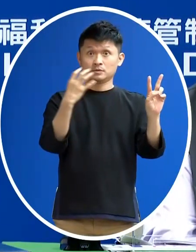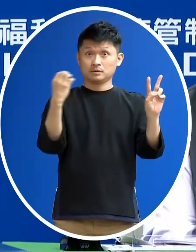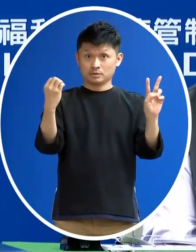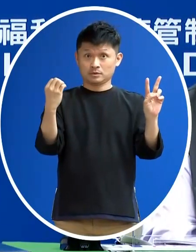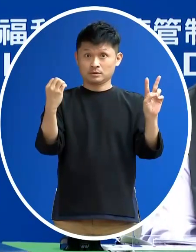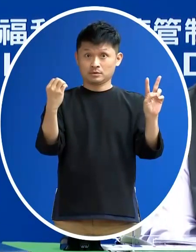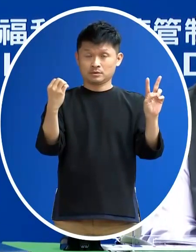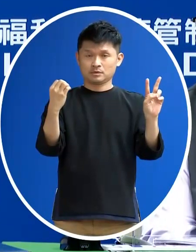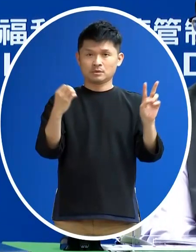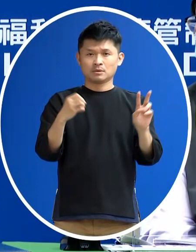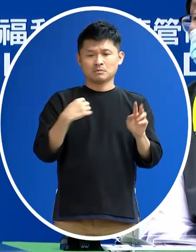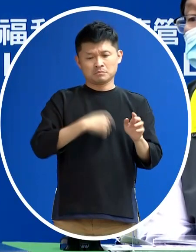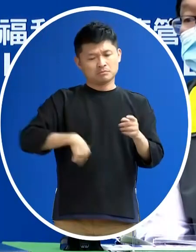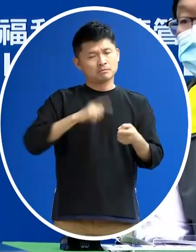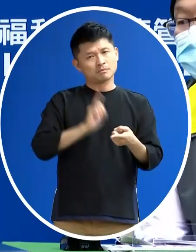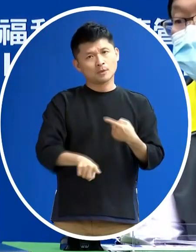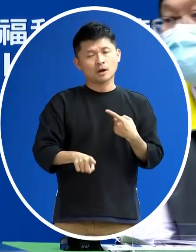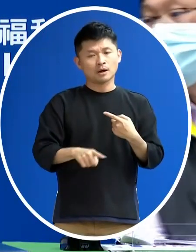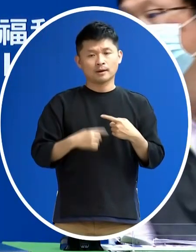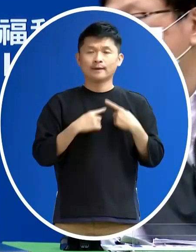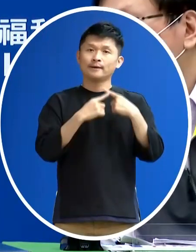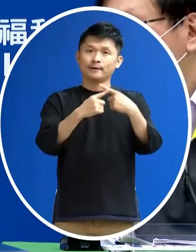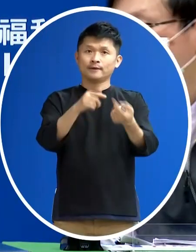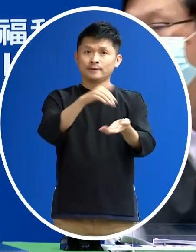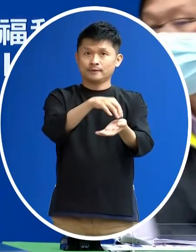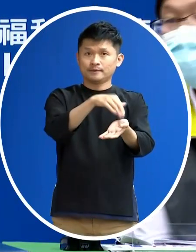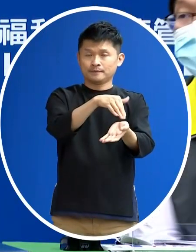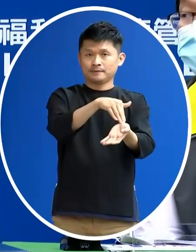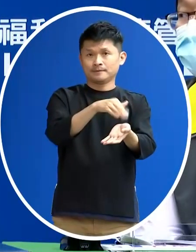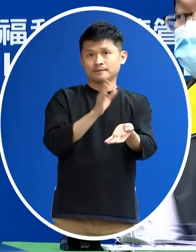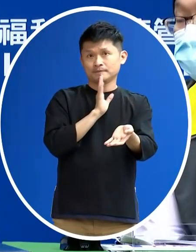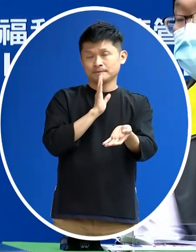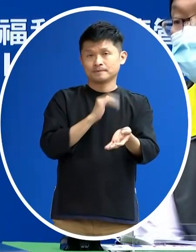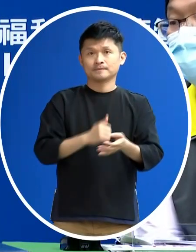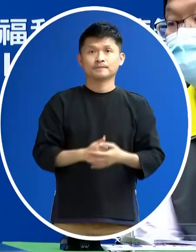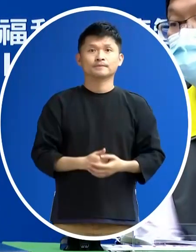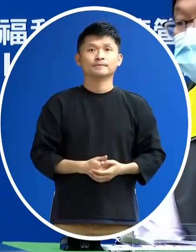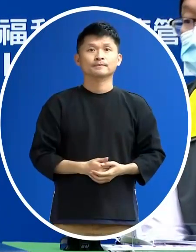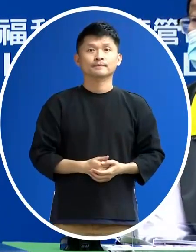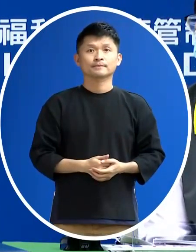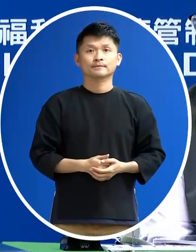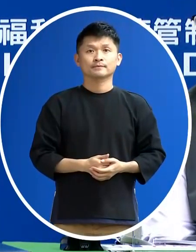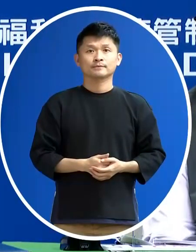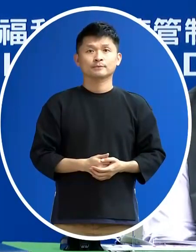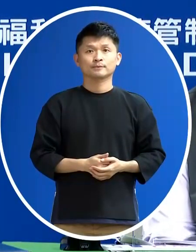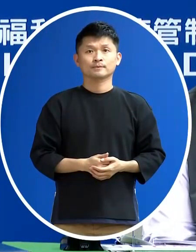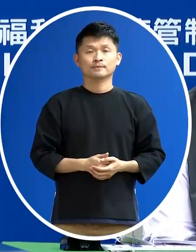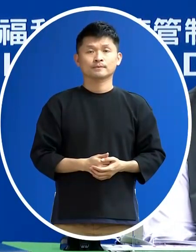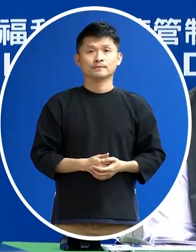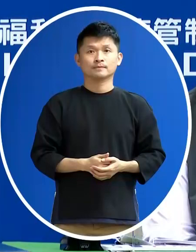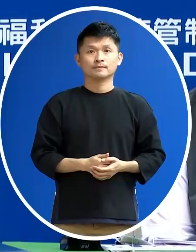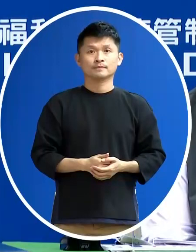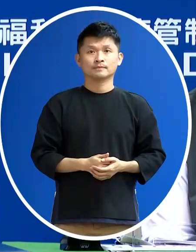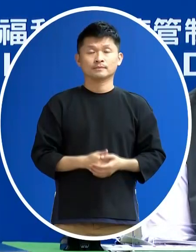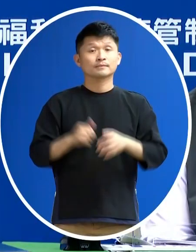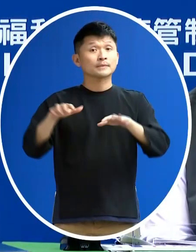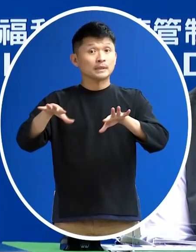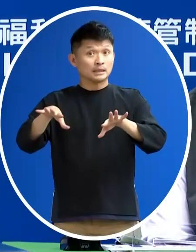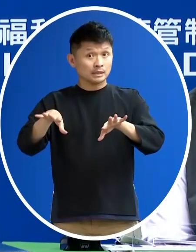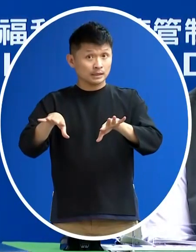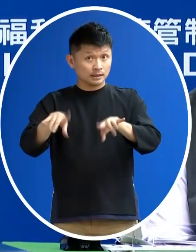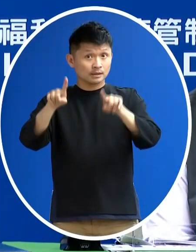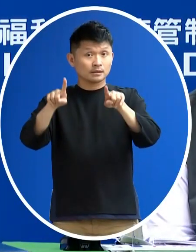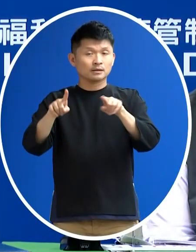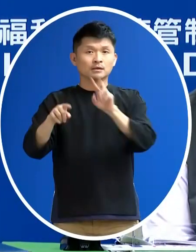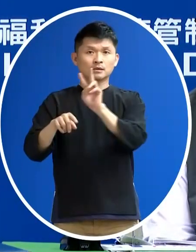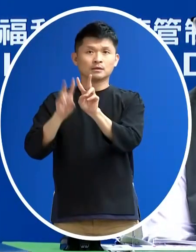相关的一些症状，所以到医院去就医，哈到医院去就医，然后再从一开始从